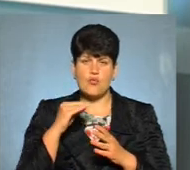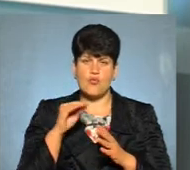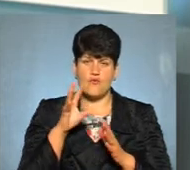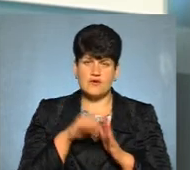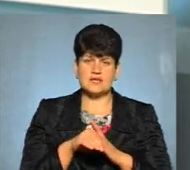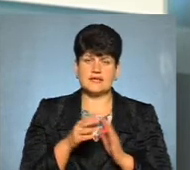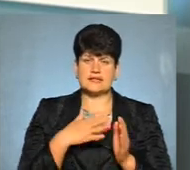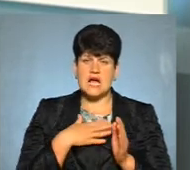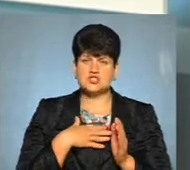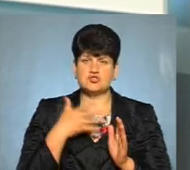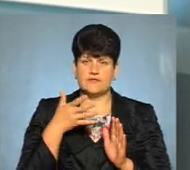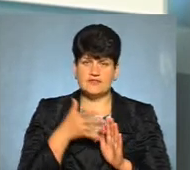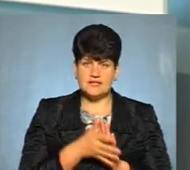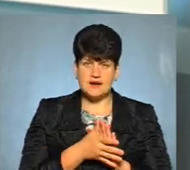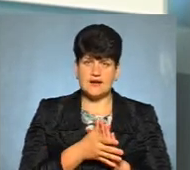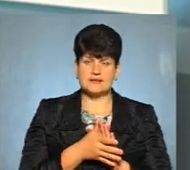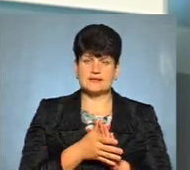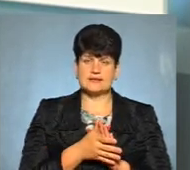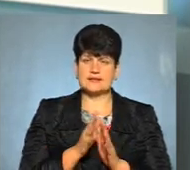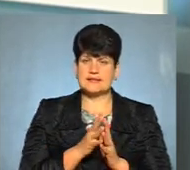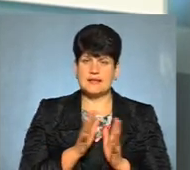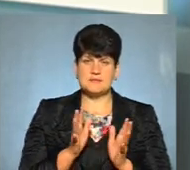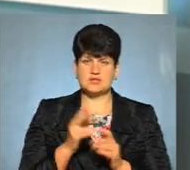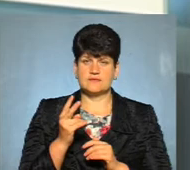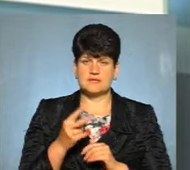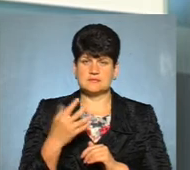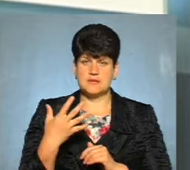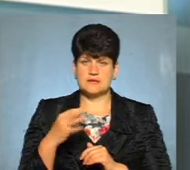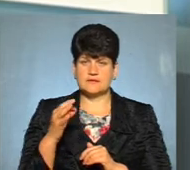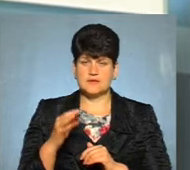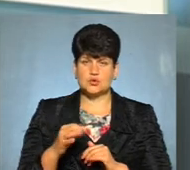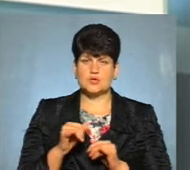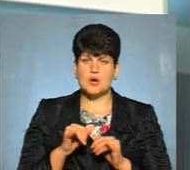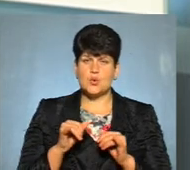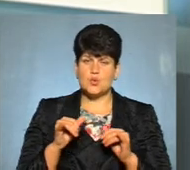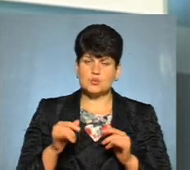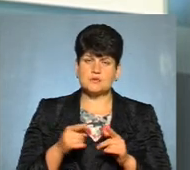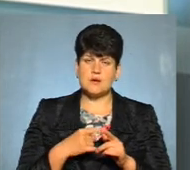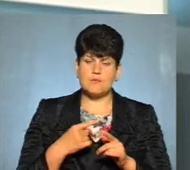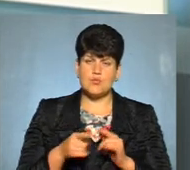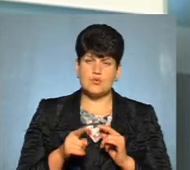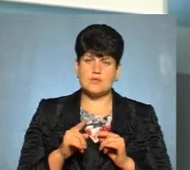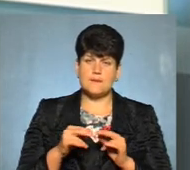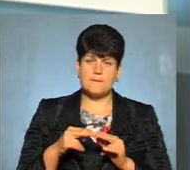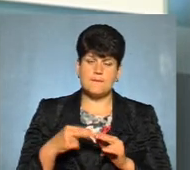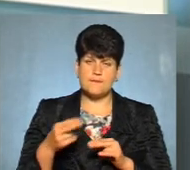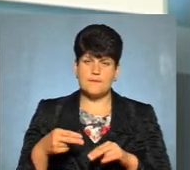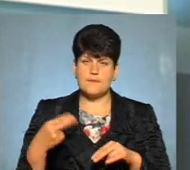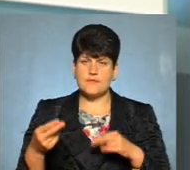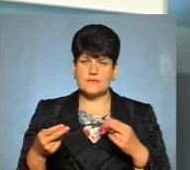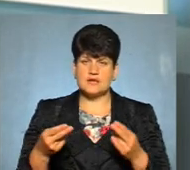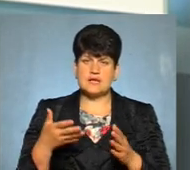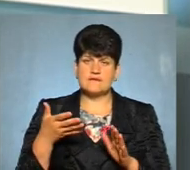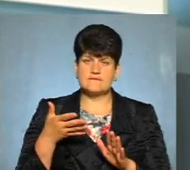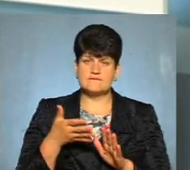на це, і не більше 25% на розвиток або на відшкодування тих